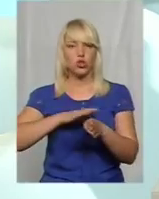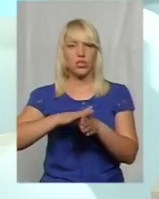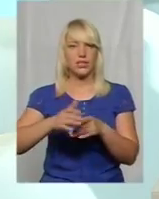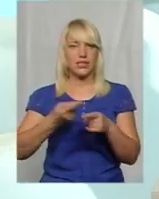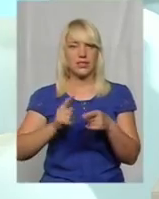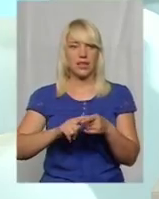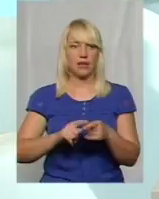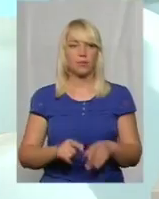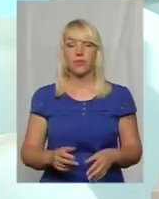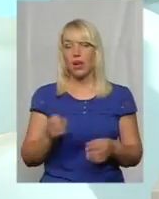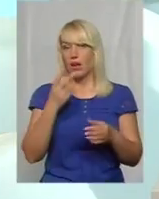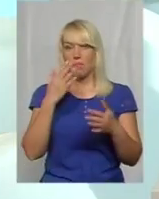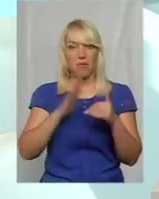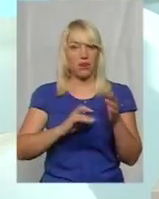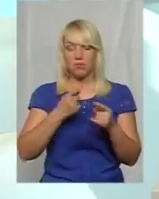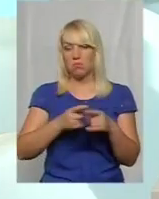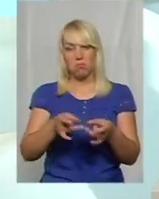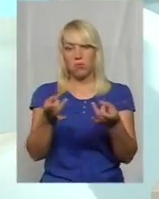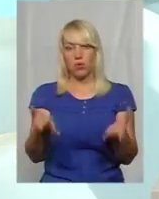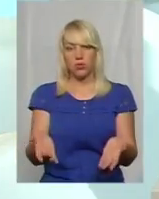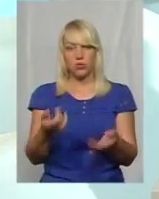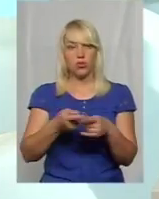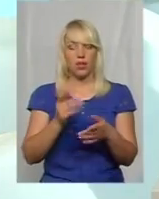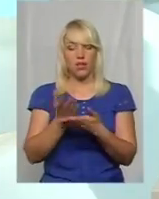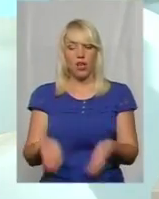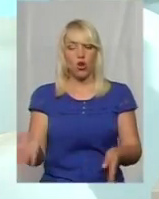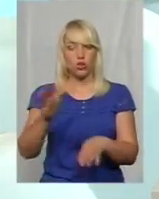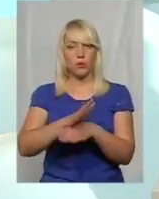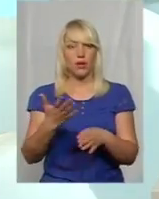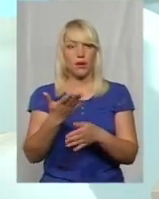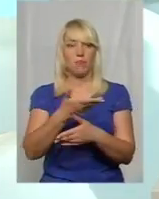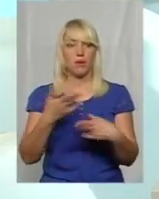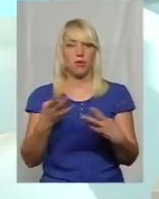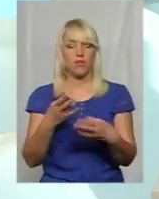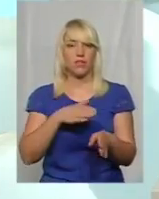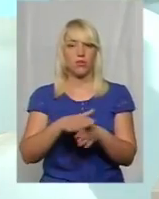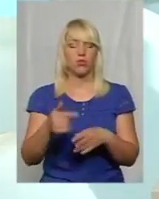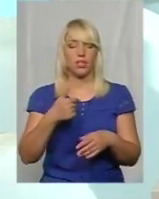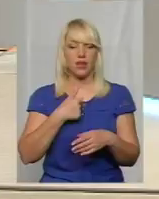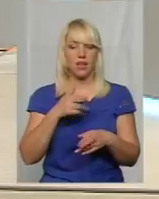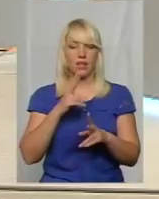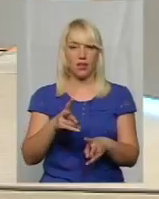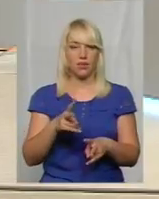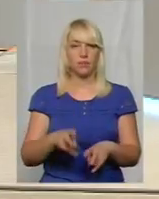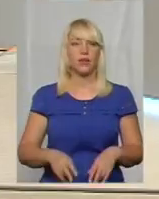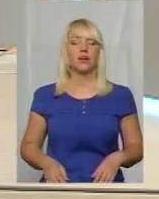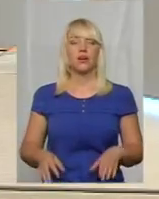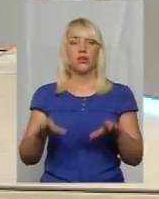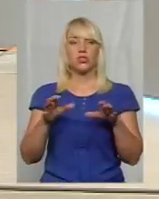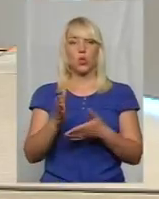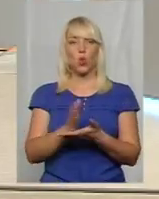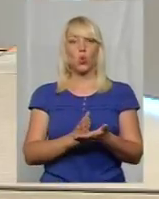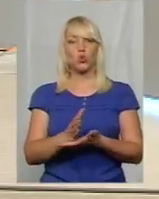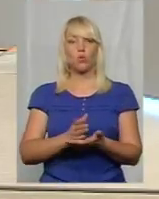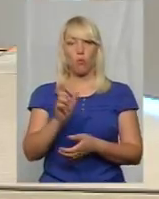ну тут дуже, дуже все просто. Да? Є розпорядження, яке ми маємо виконувати. Да? Я, як, скажімо, тепер